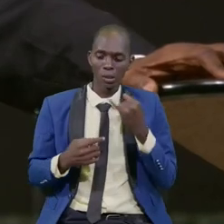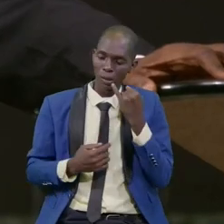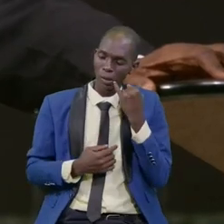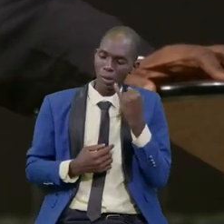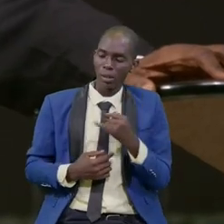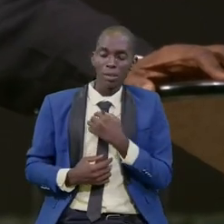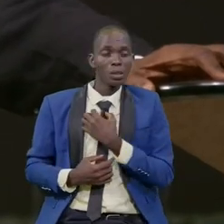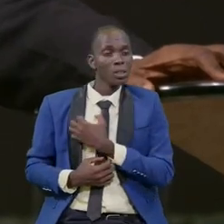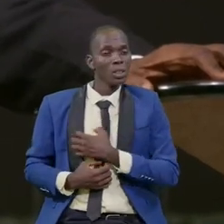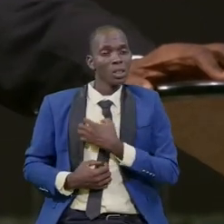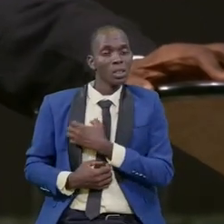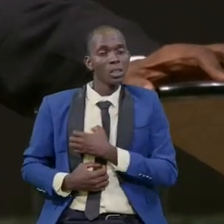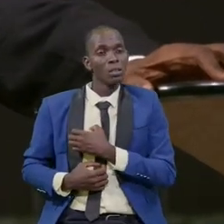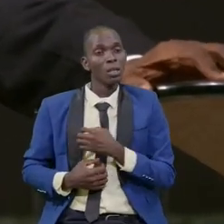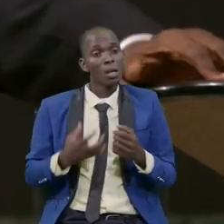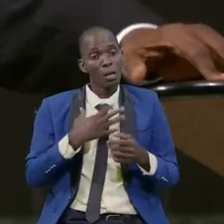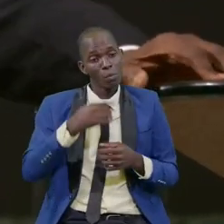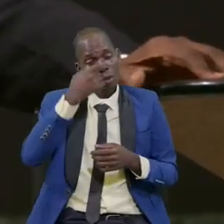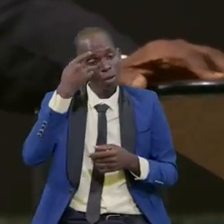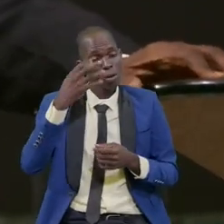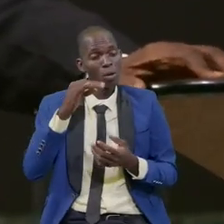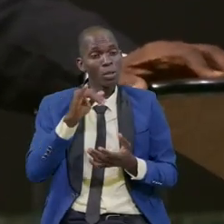l'envie. Et puis, à cause de cela,